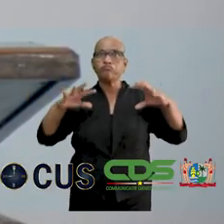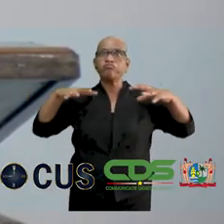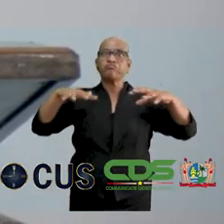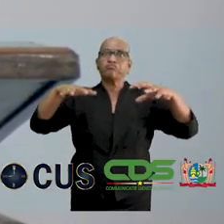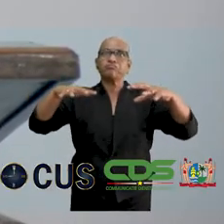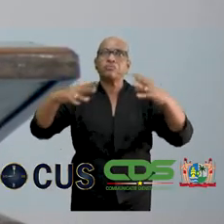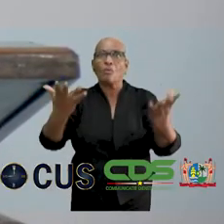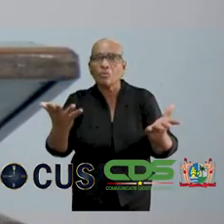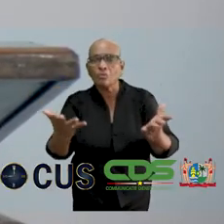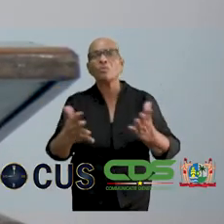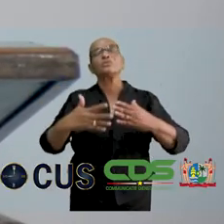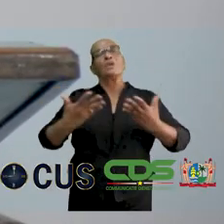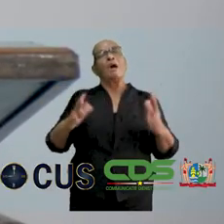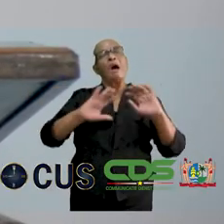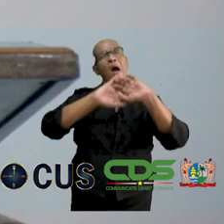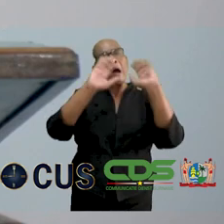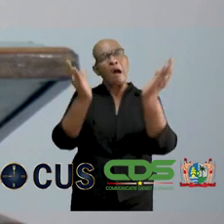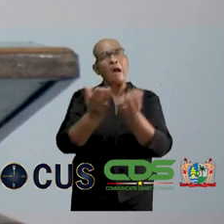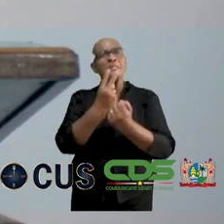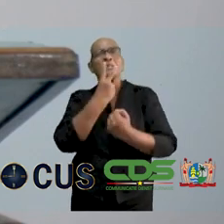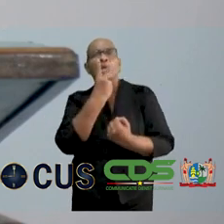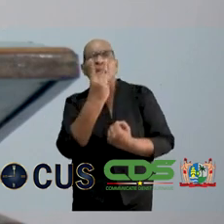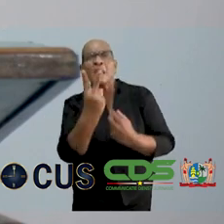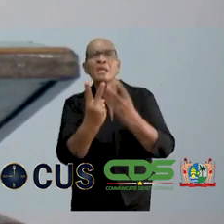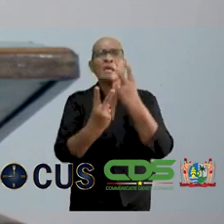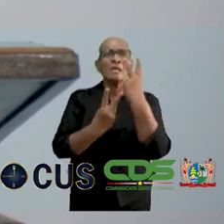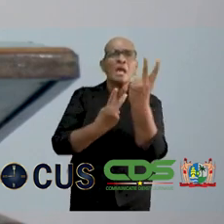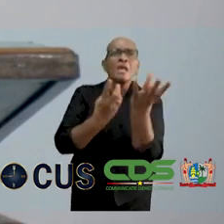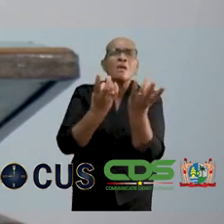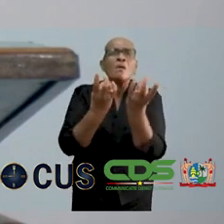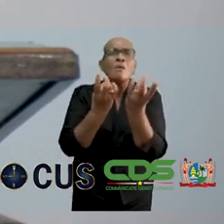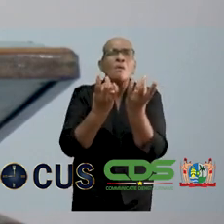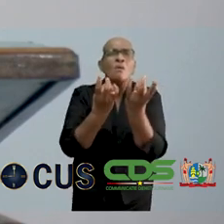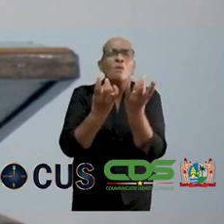immigratie. Al die zaken kijken we naar van,